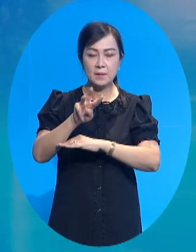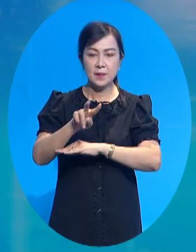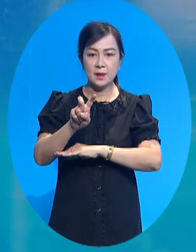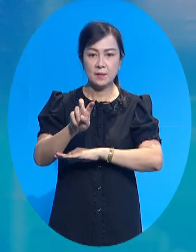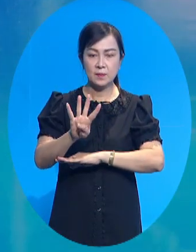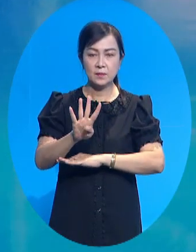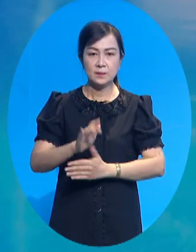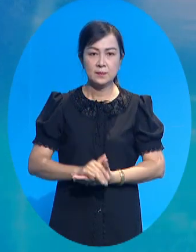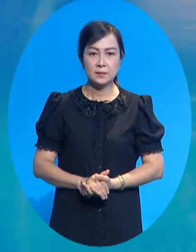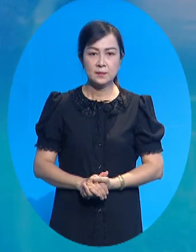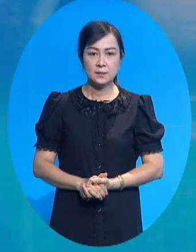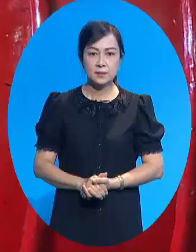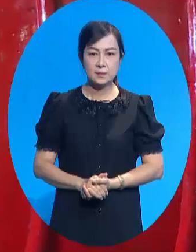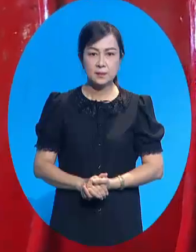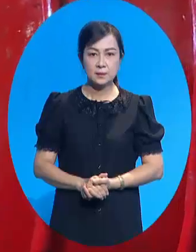2023-2024.